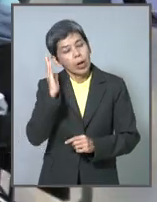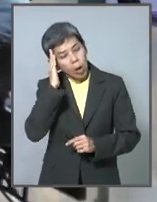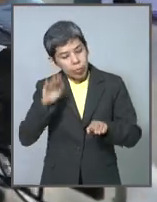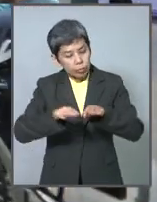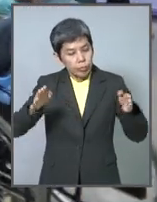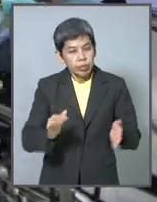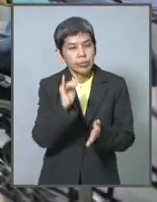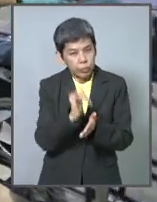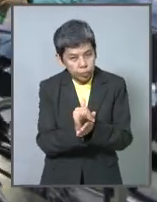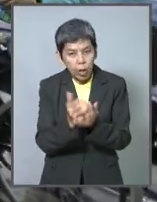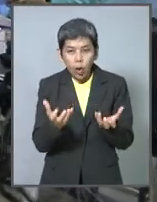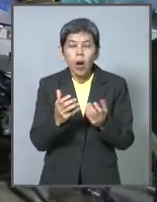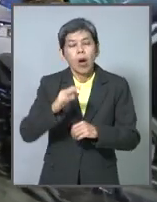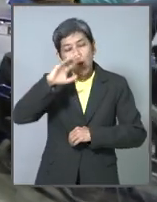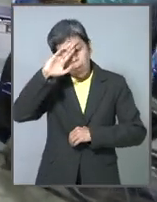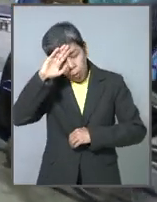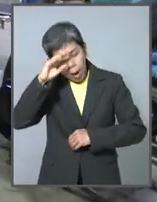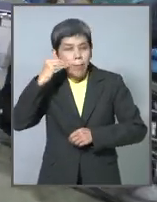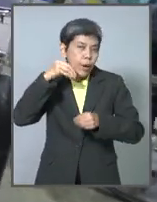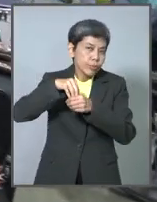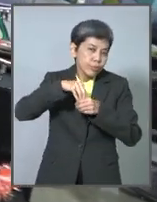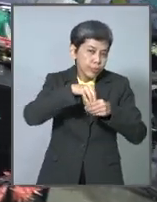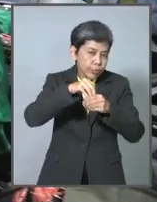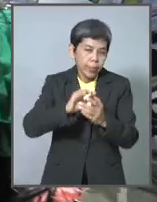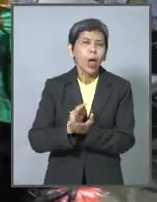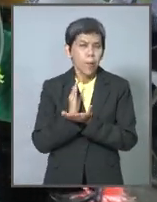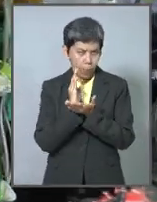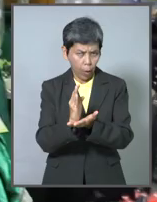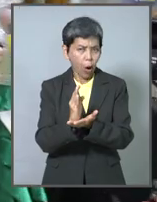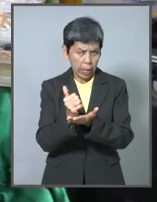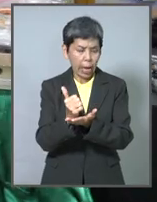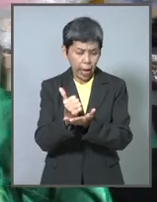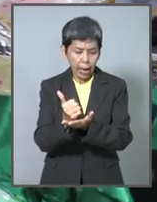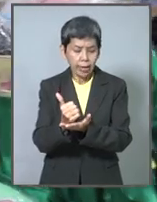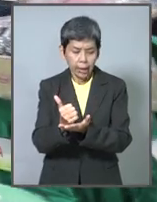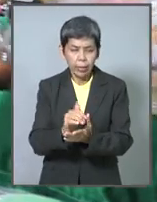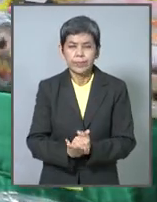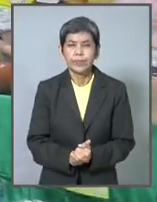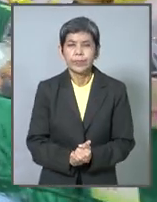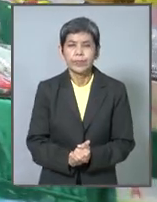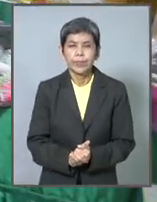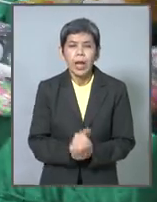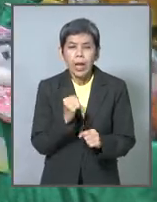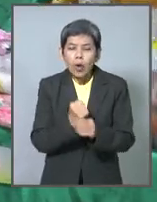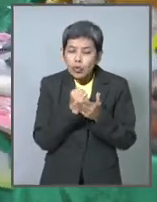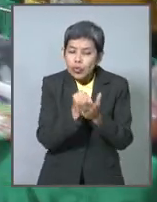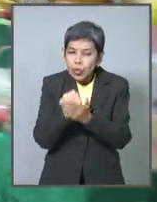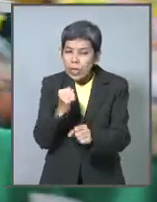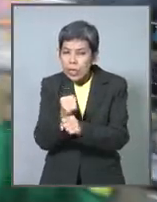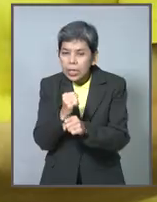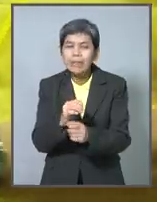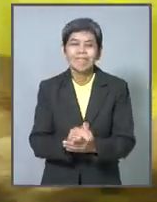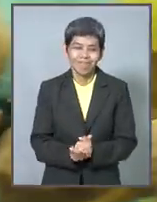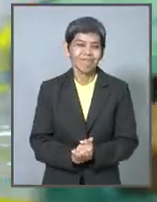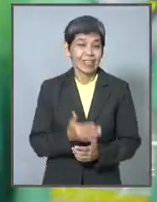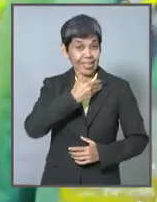อะไรก็ตามแต่ที่เป็นอุปกรณ์สำหรับผู้ป่วยที่ใช้ในบ้านนะก็มาบริจาคได้ป้าแดงก็จะเป็นคนดูแล แล้วป้าแดงก็เอามาแบ่งปันต่